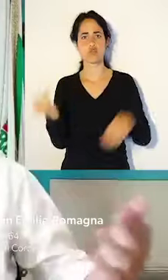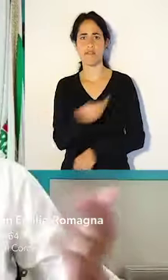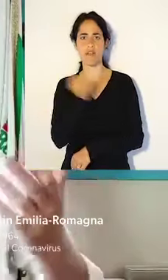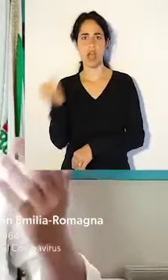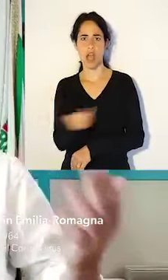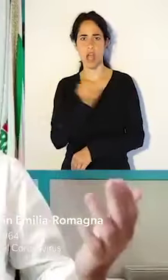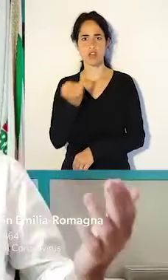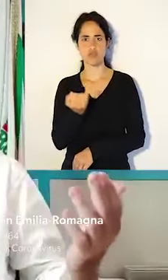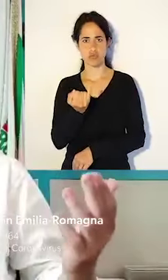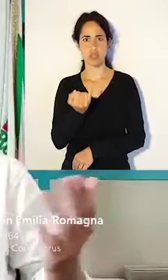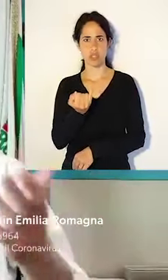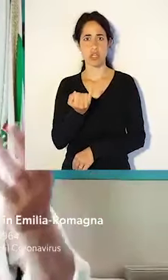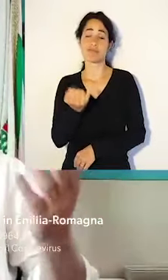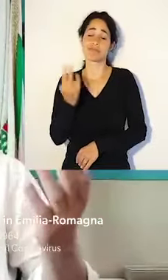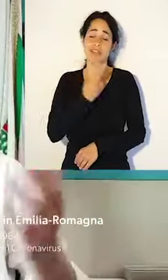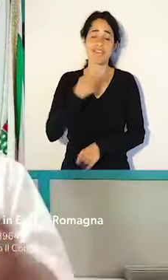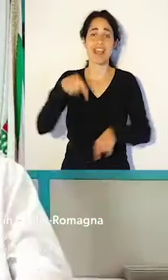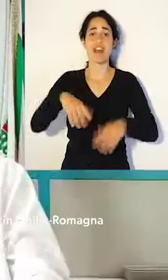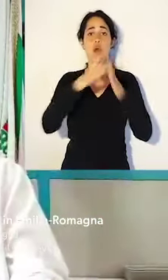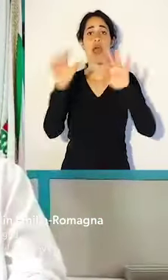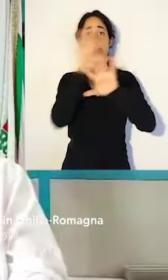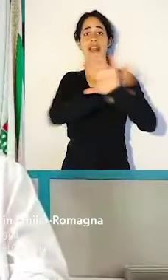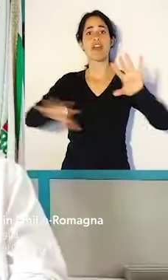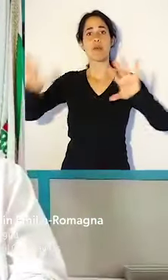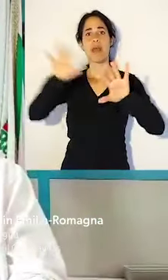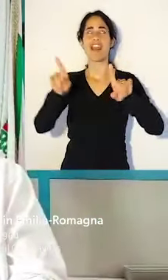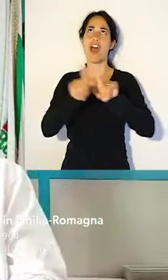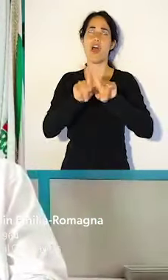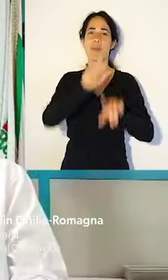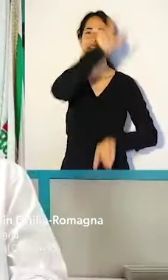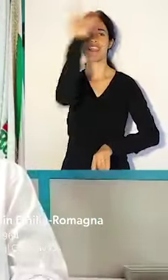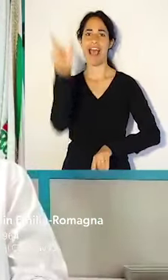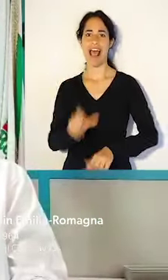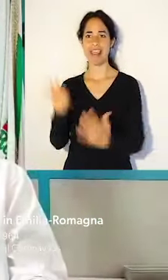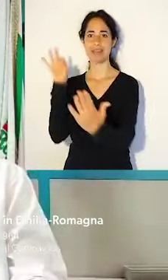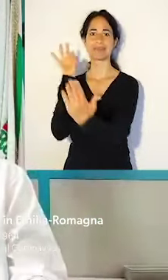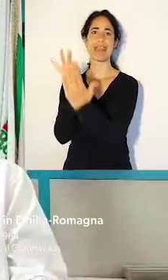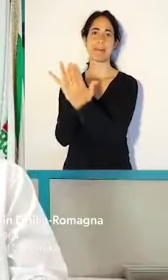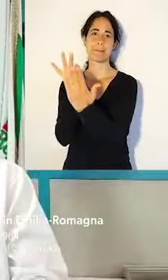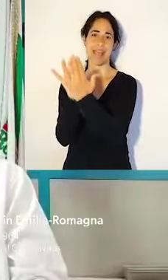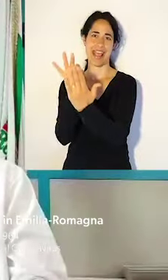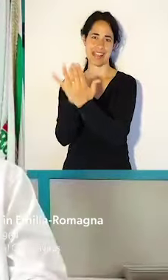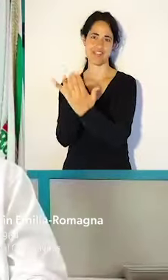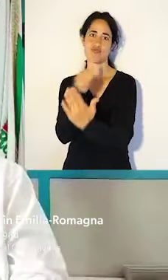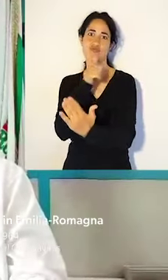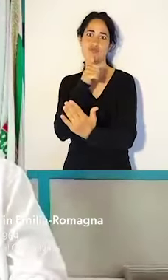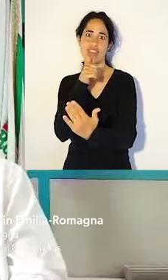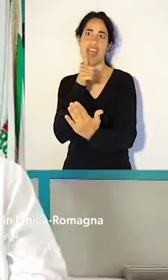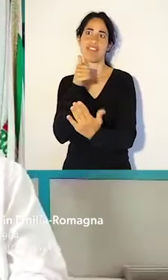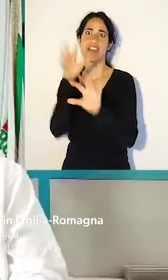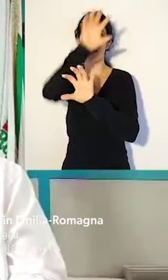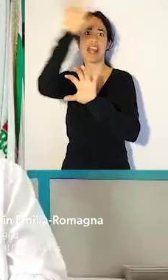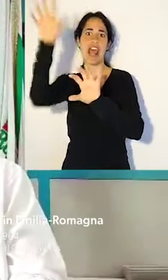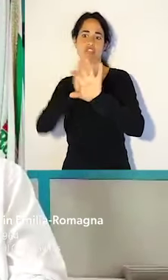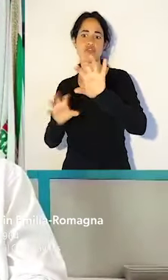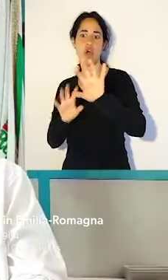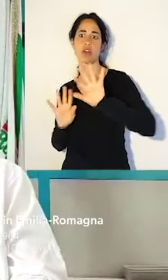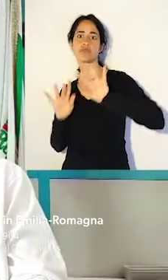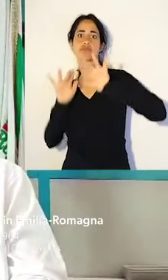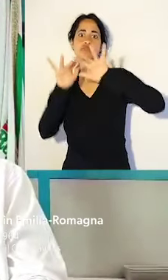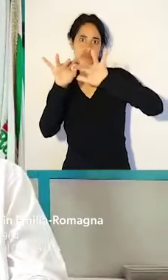per come siamo collocati geograficamente come regione, un po' baricentrica rispetto a molte regioni che